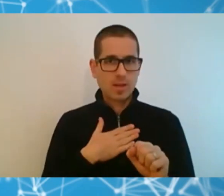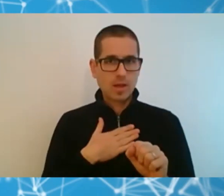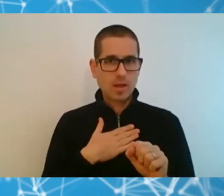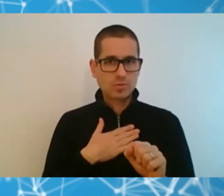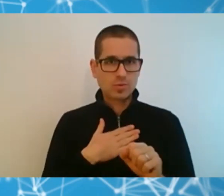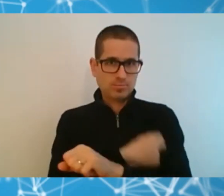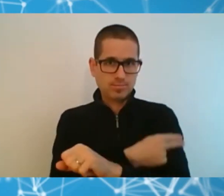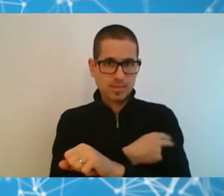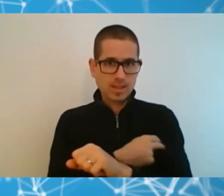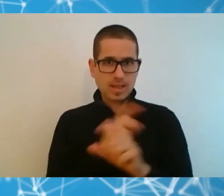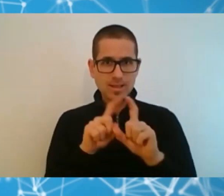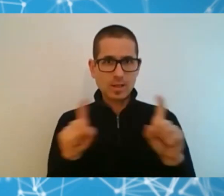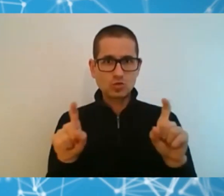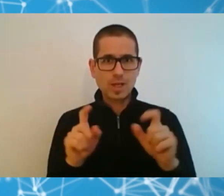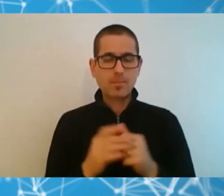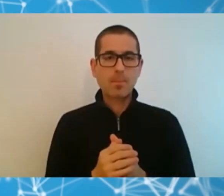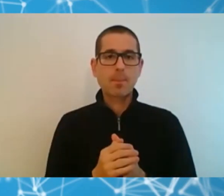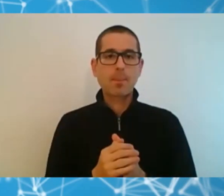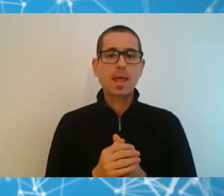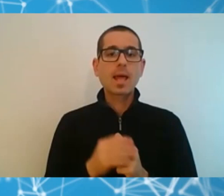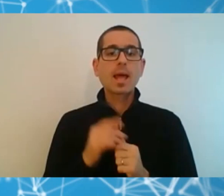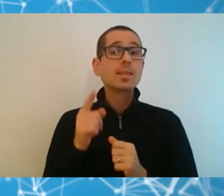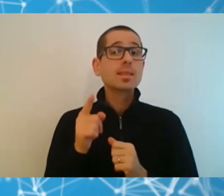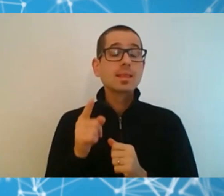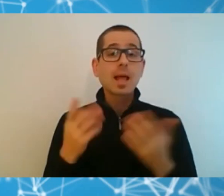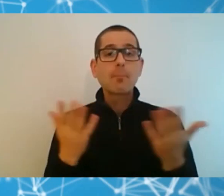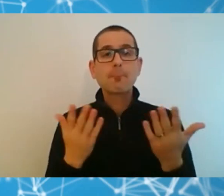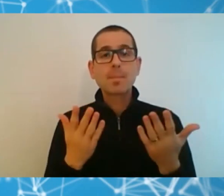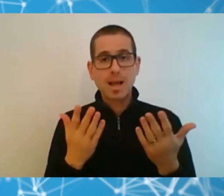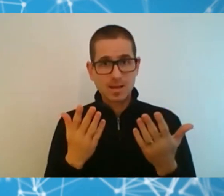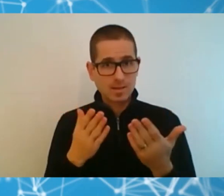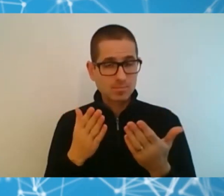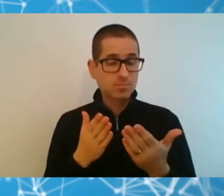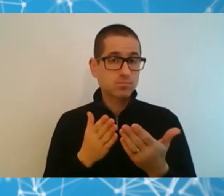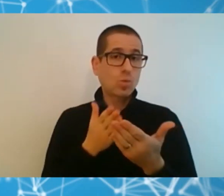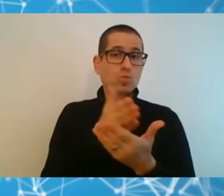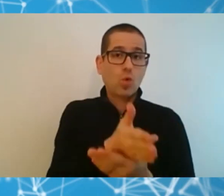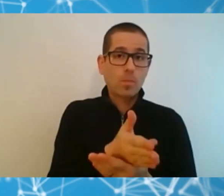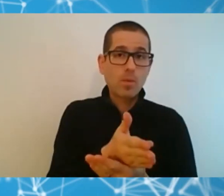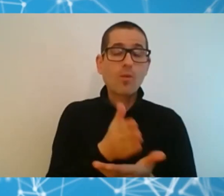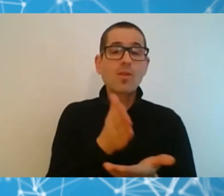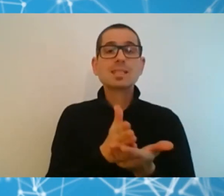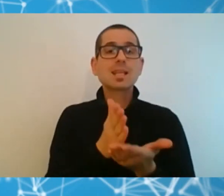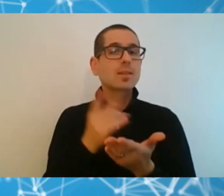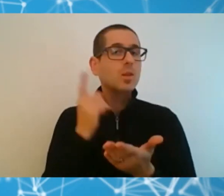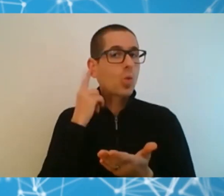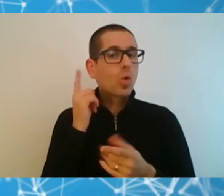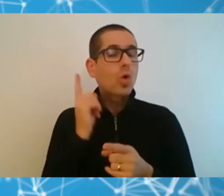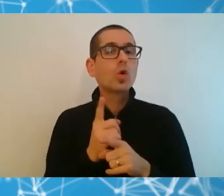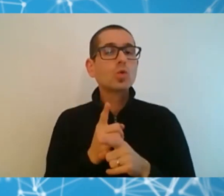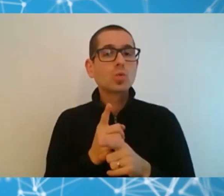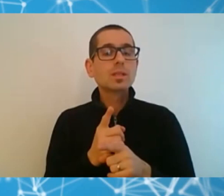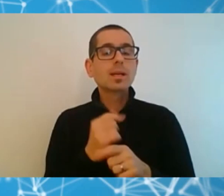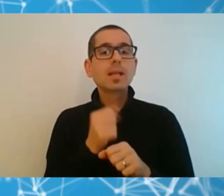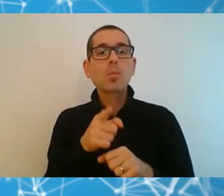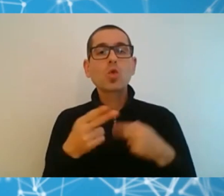bistvu tam, kjer gremo v srednje uho, gremo tudi v bližino obraznega